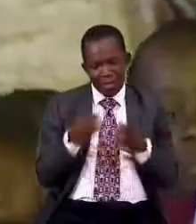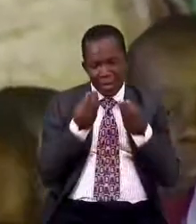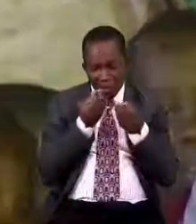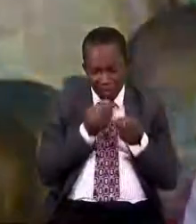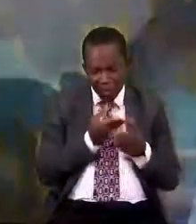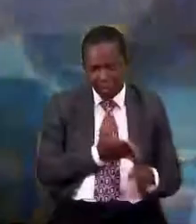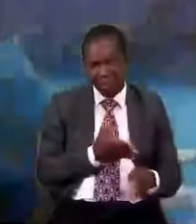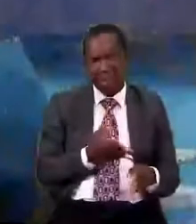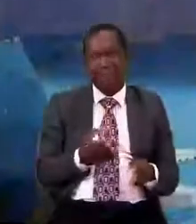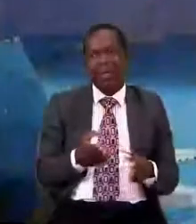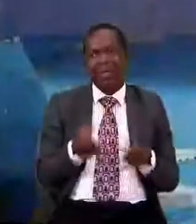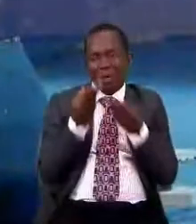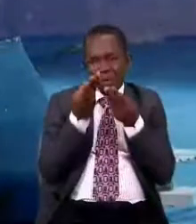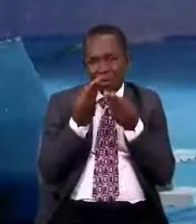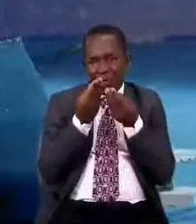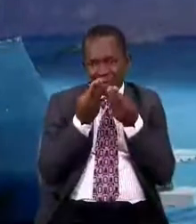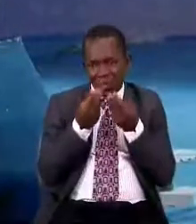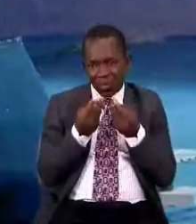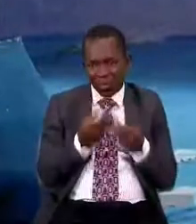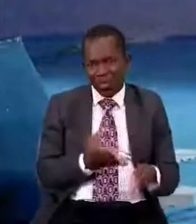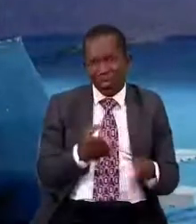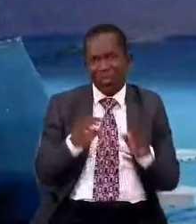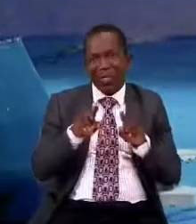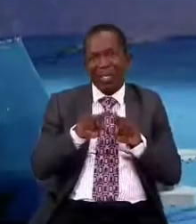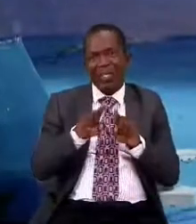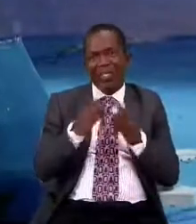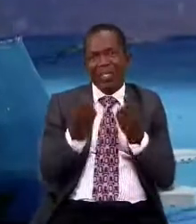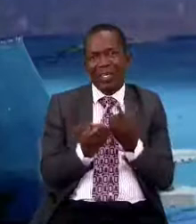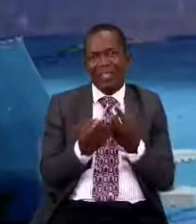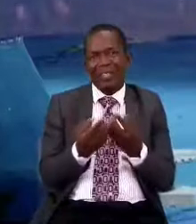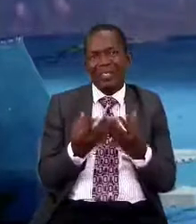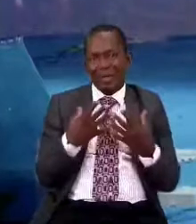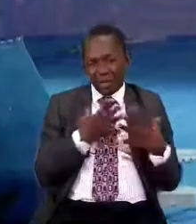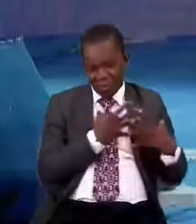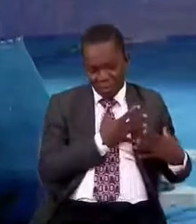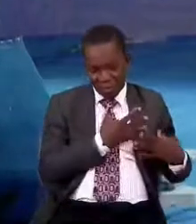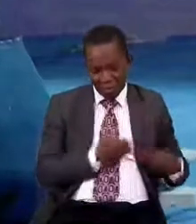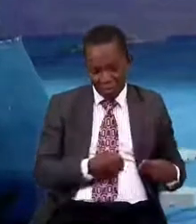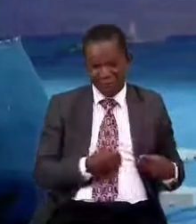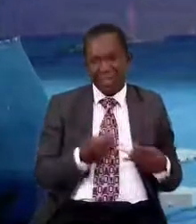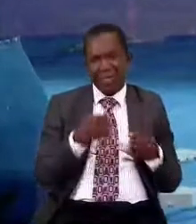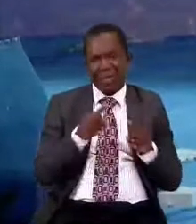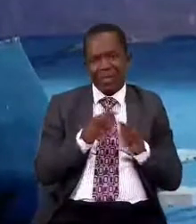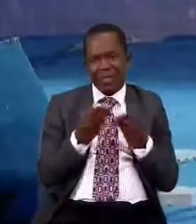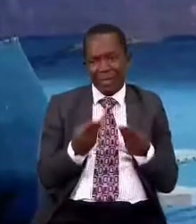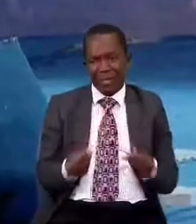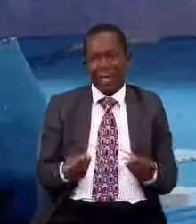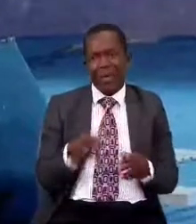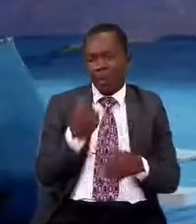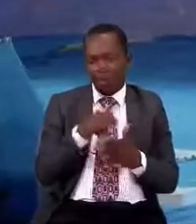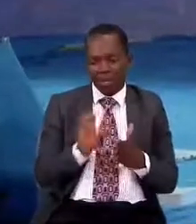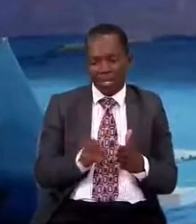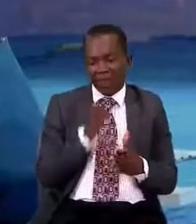solution. Quel que soit le défi, quelle que soit la maladie, quelle que soit l'infirmité, vous avez entendu de la bouche des autres